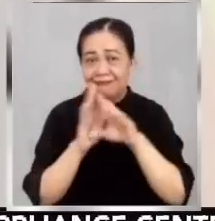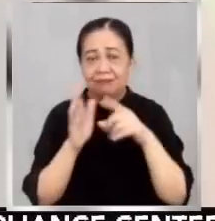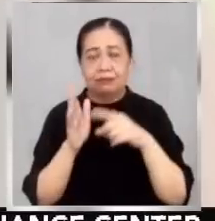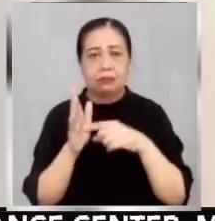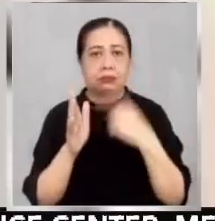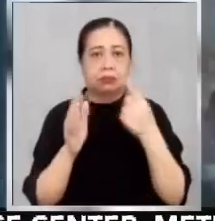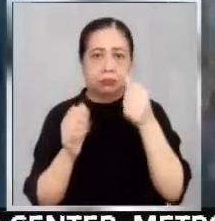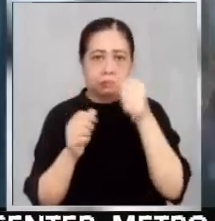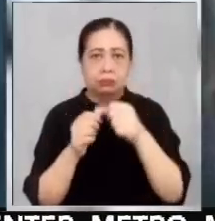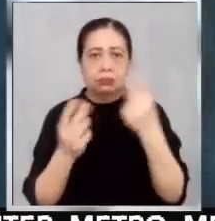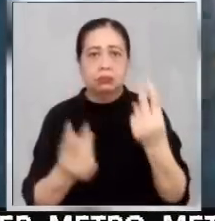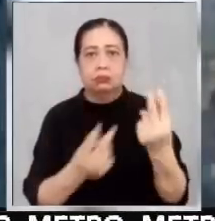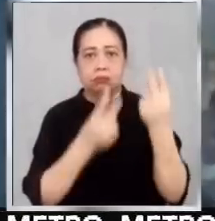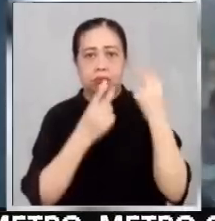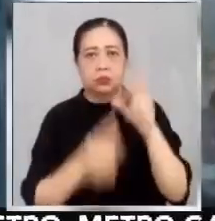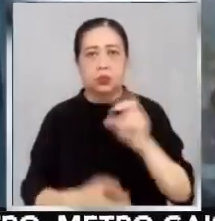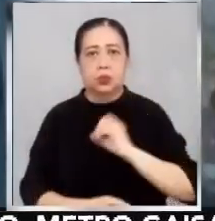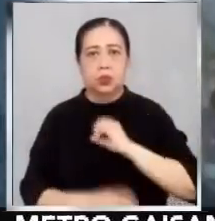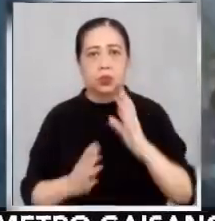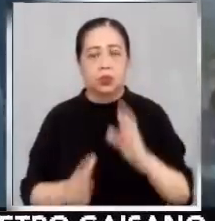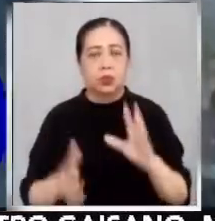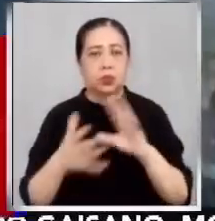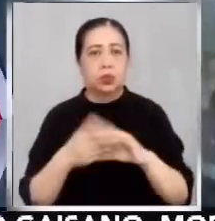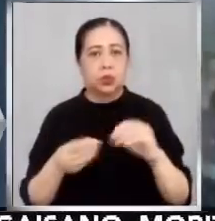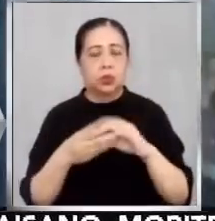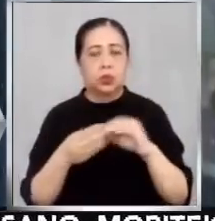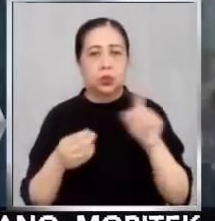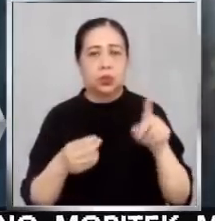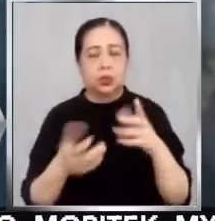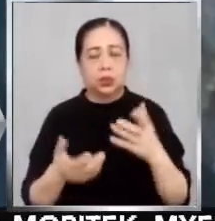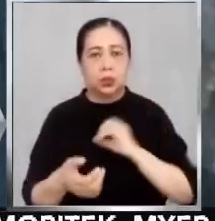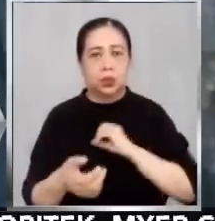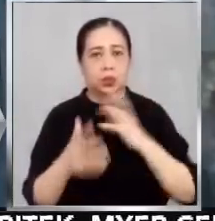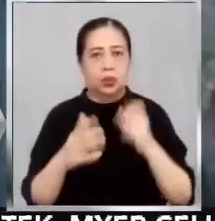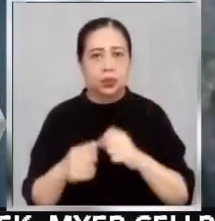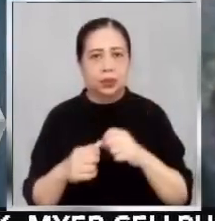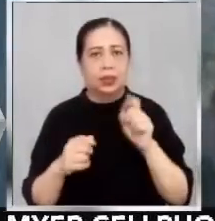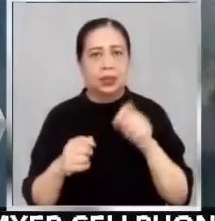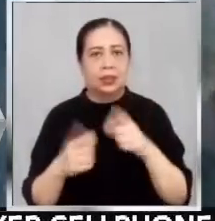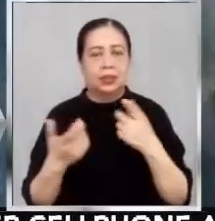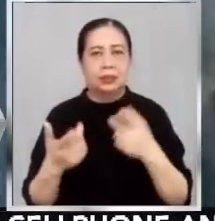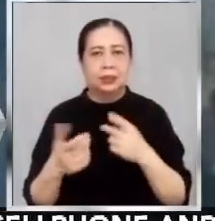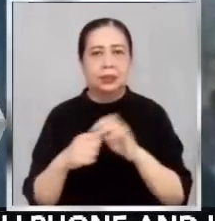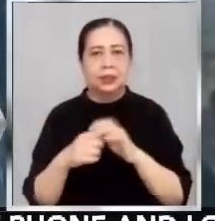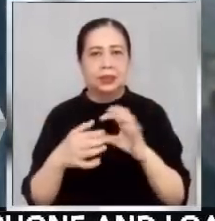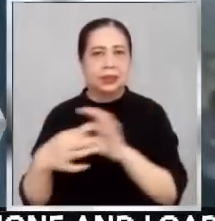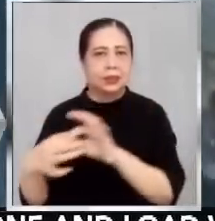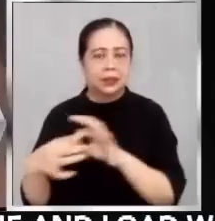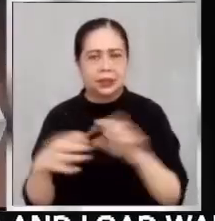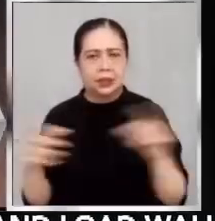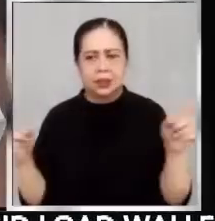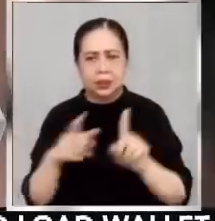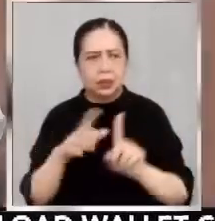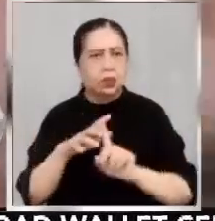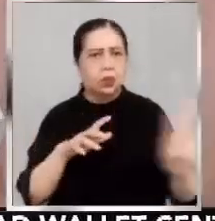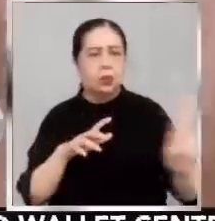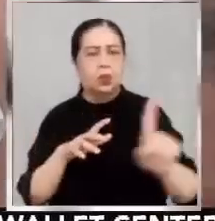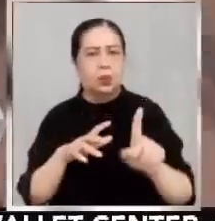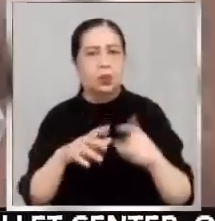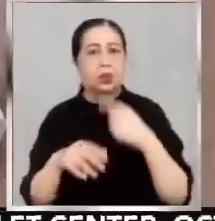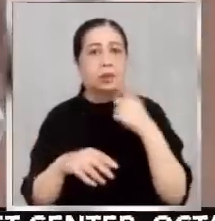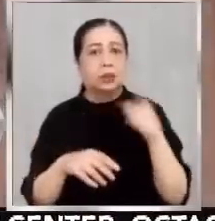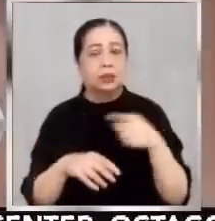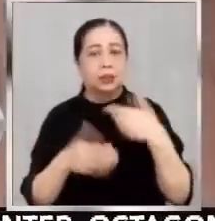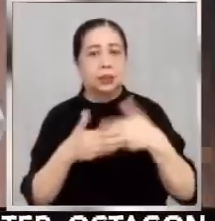ang kanyang mga amo. Kwento ng fur rent ni Champ, tatalian na raw sana nila ang alaga nang biglang tumakbo. Ayon sa kanilang